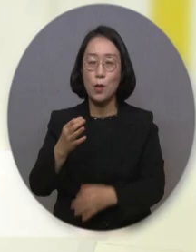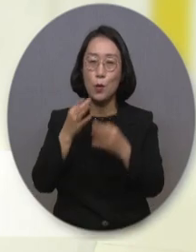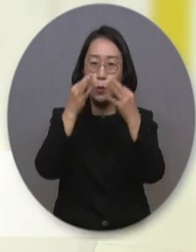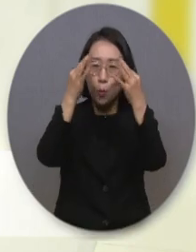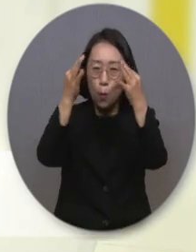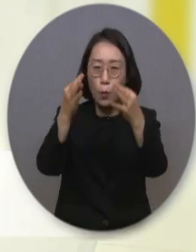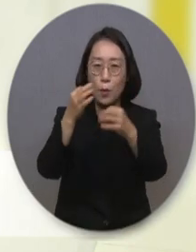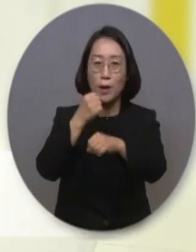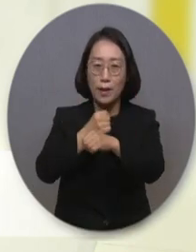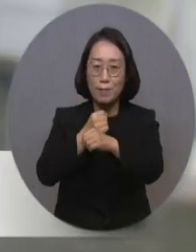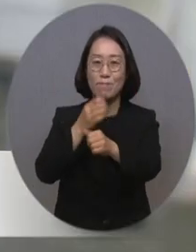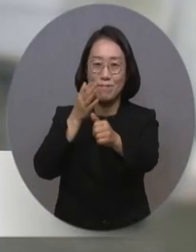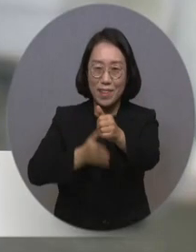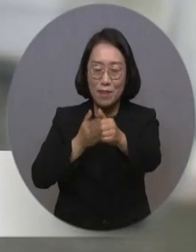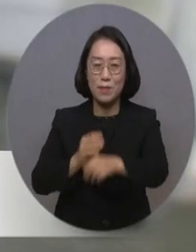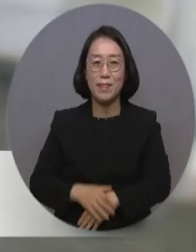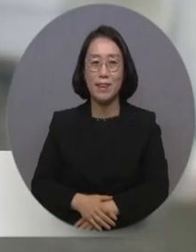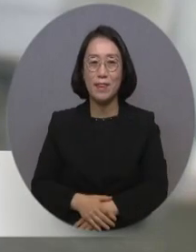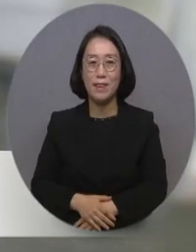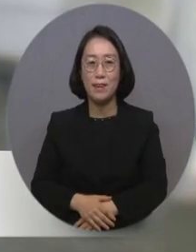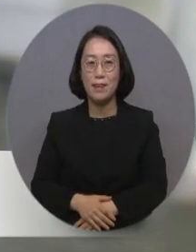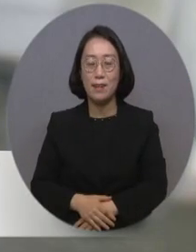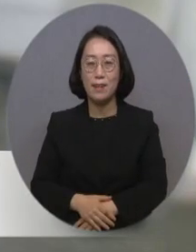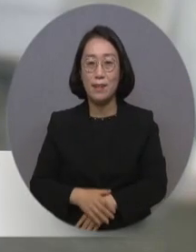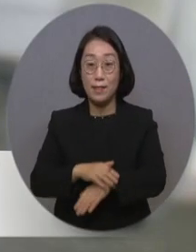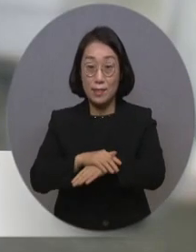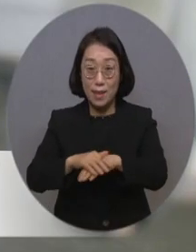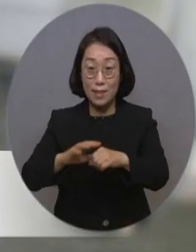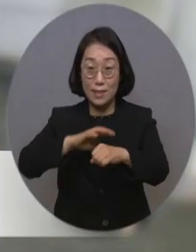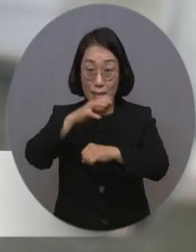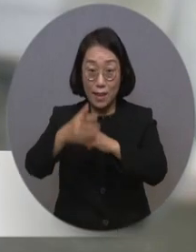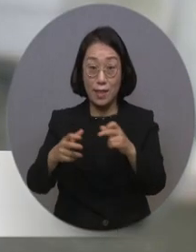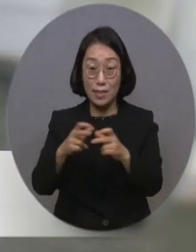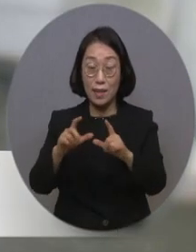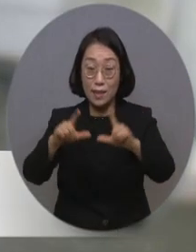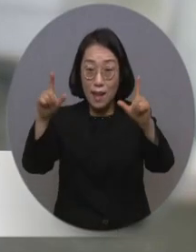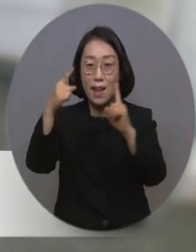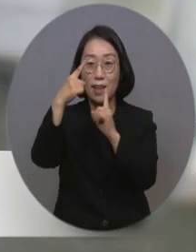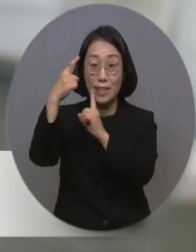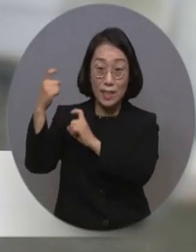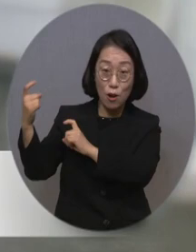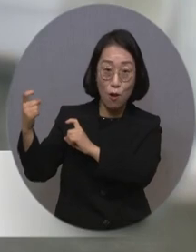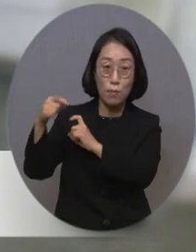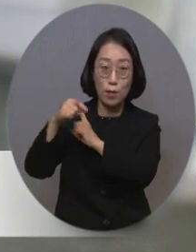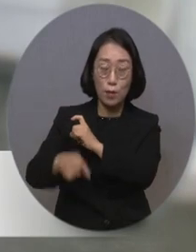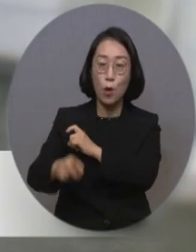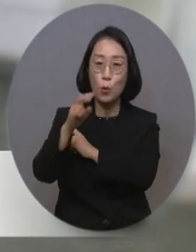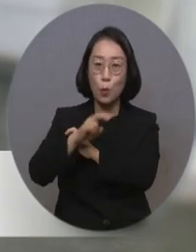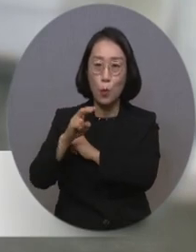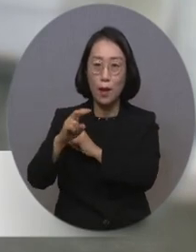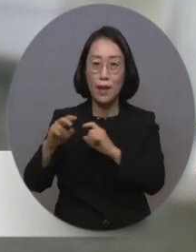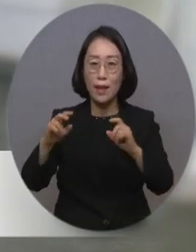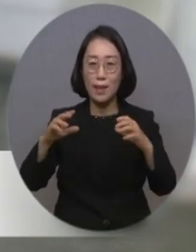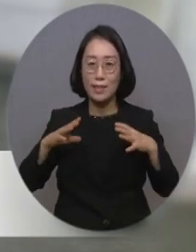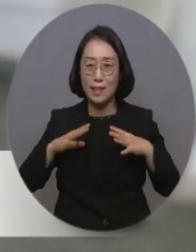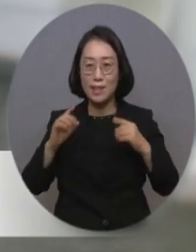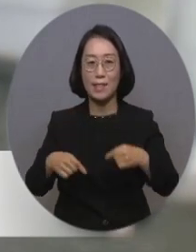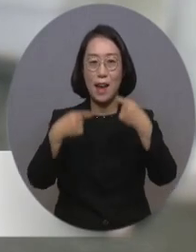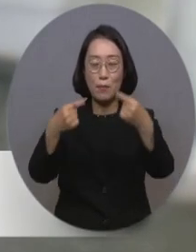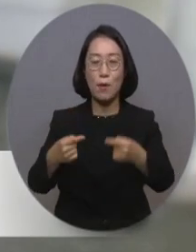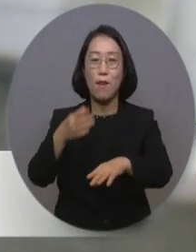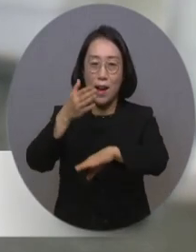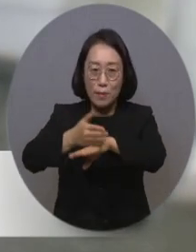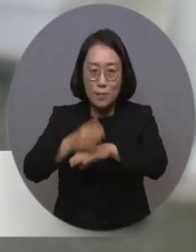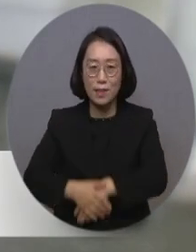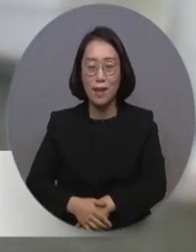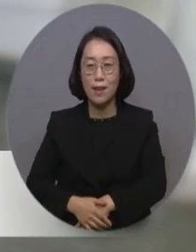노력을 해주시기 바랍니다. 성황리에 먼저 세계장애인 날 기념으로 이렇게 노래자랑하게 된 걸 감사드리고요.